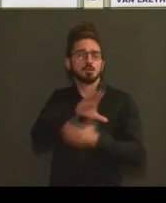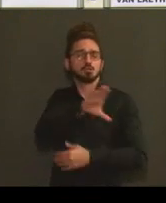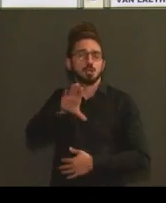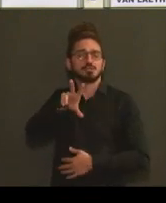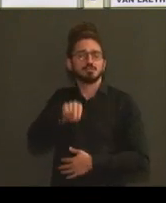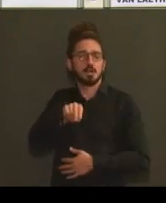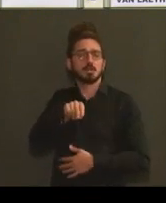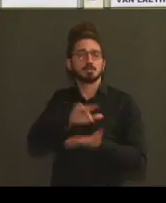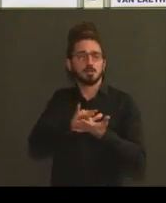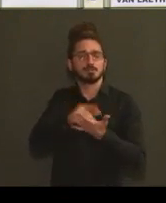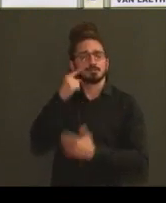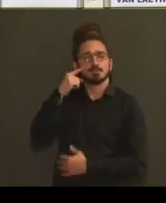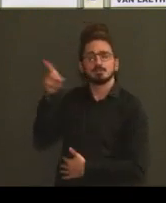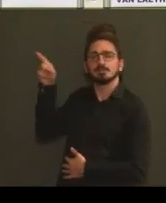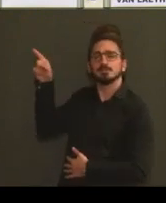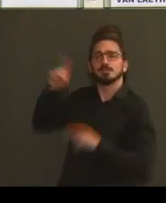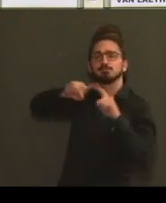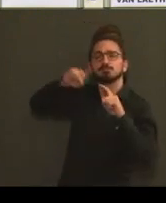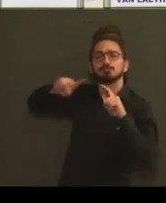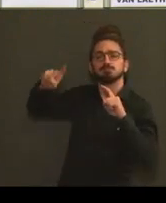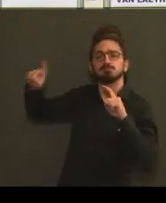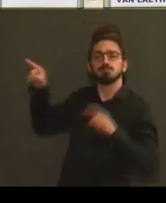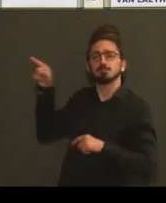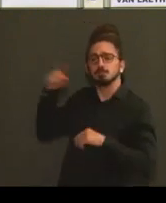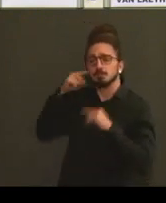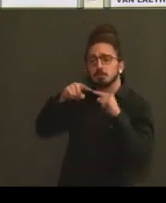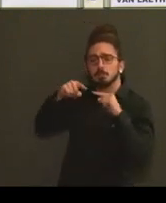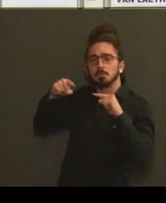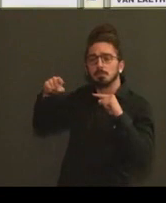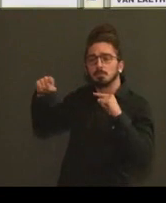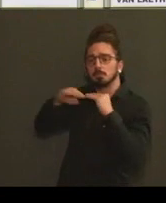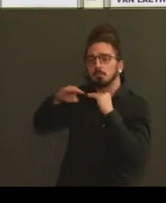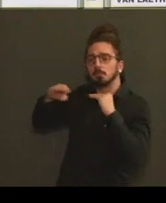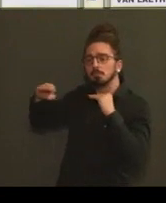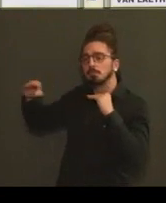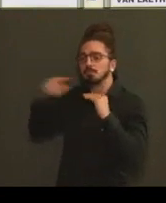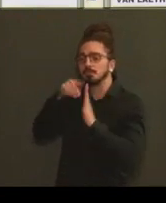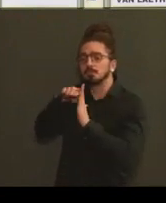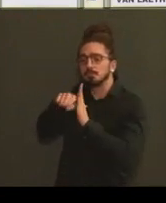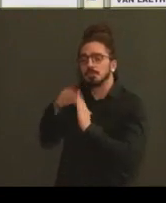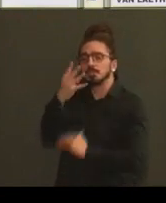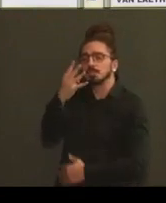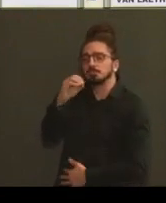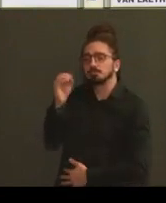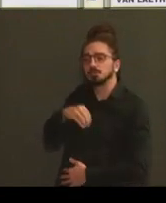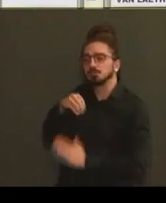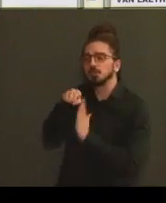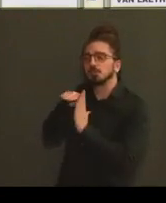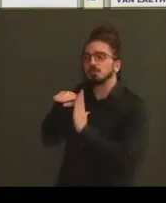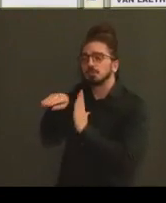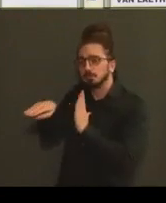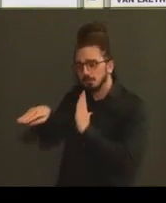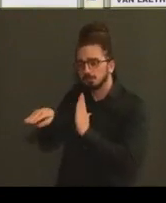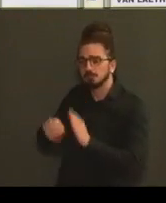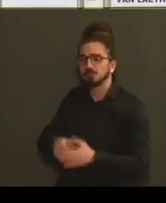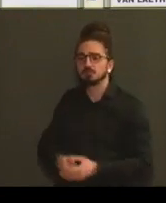est une situation qui reste elle aussi sur un plateau. C'est 4% de moins que la semaine précédente. C'est essentiellement lié